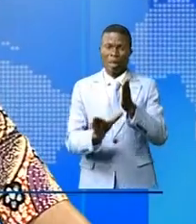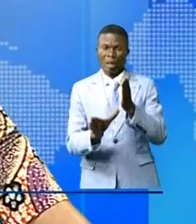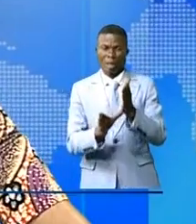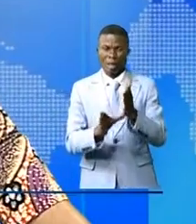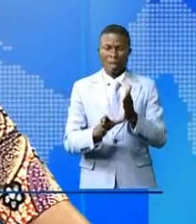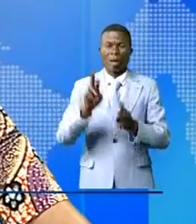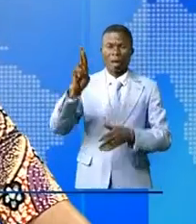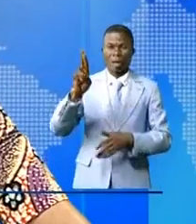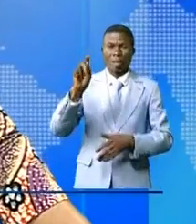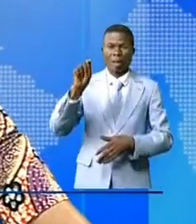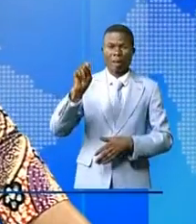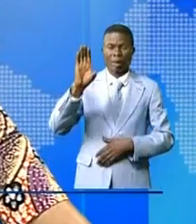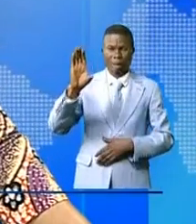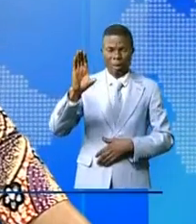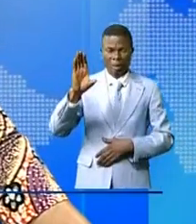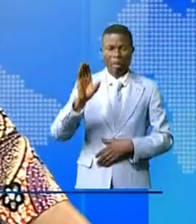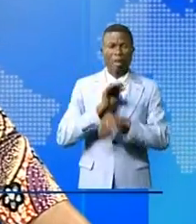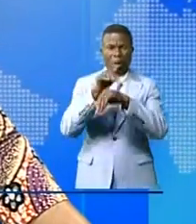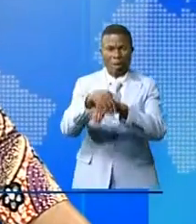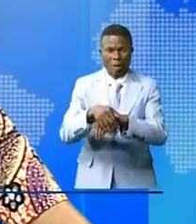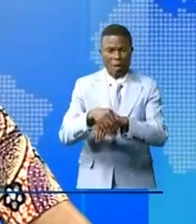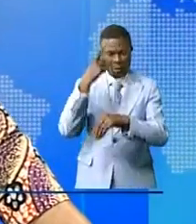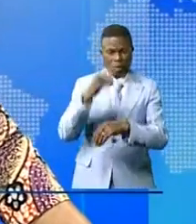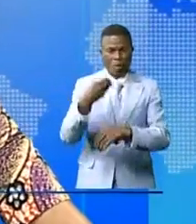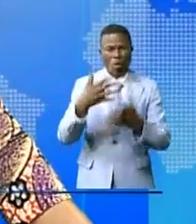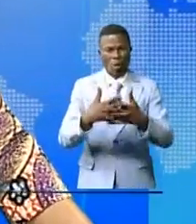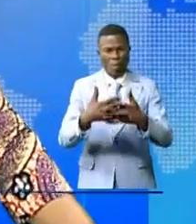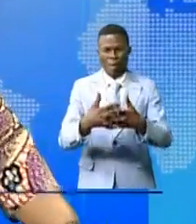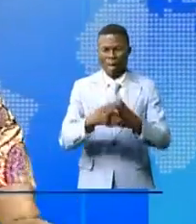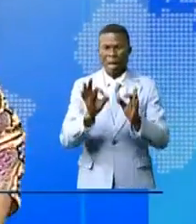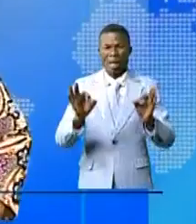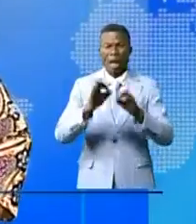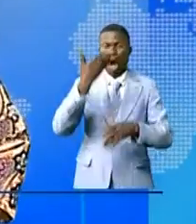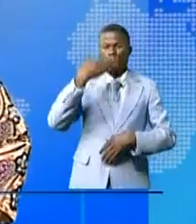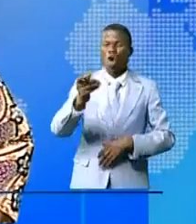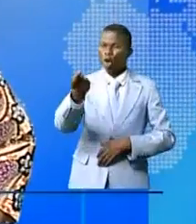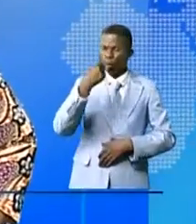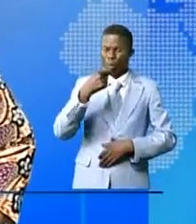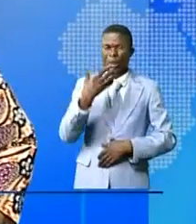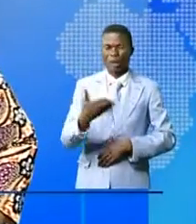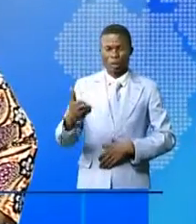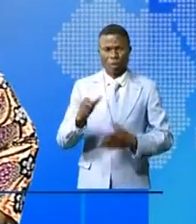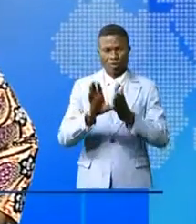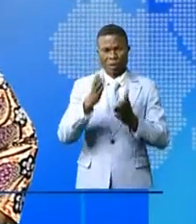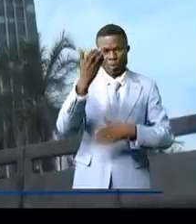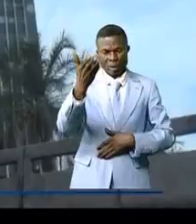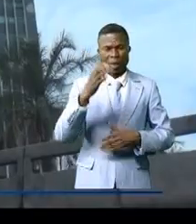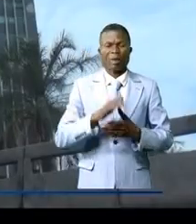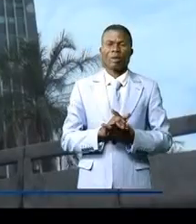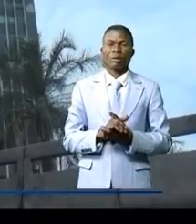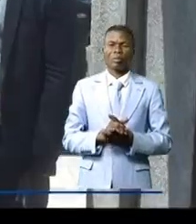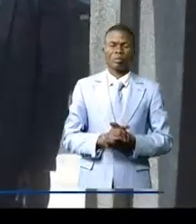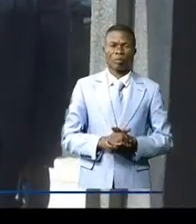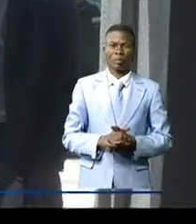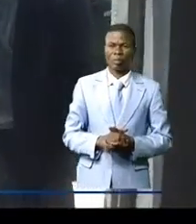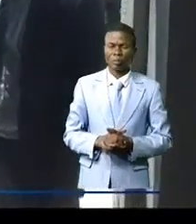ce média public de s'impliquer pour équiper ce dispensaire en médicaments et autres produits. Diane Balaka. Dans le cadre